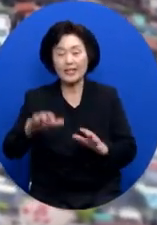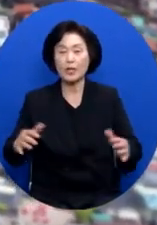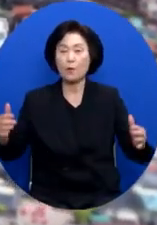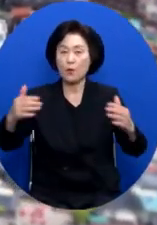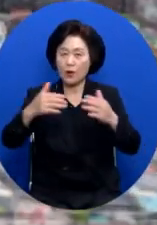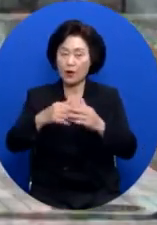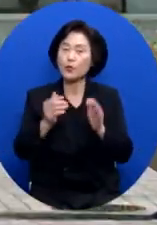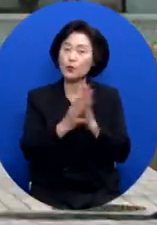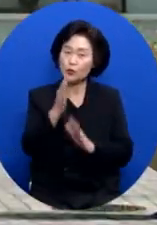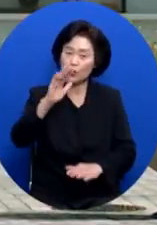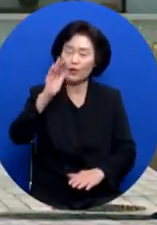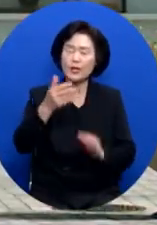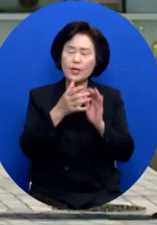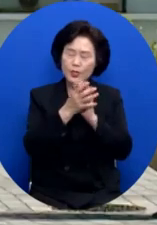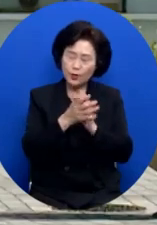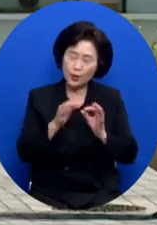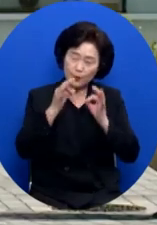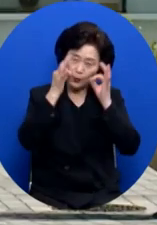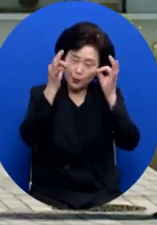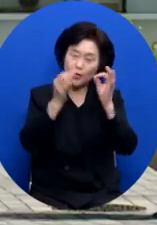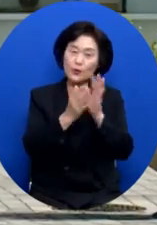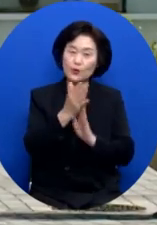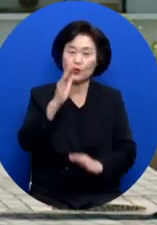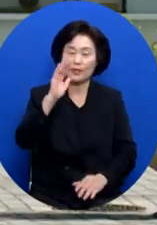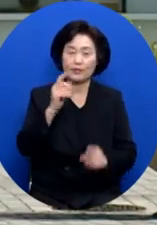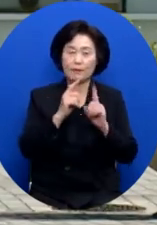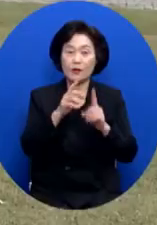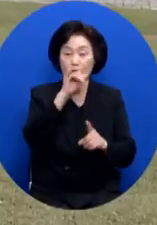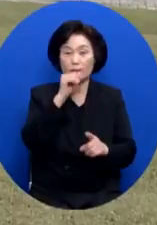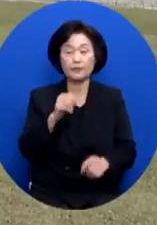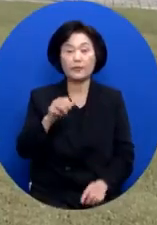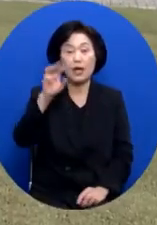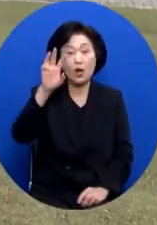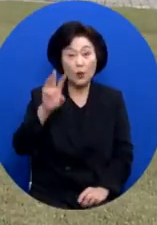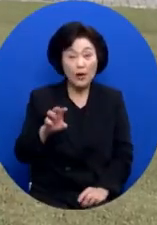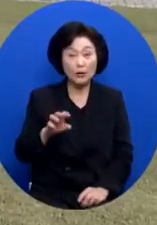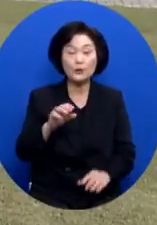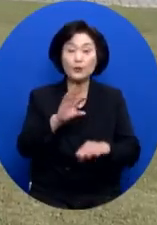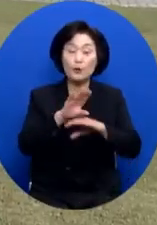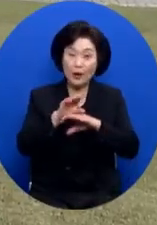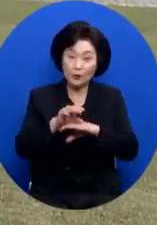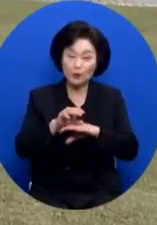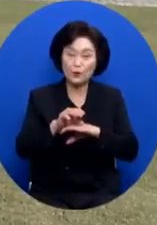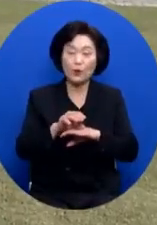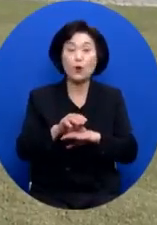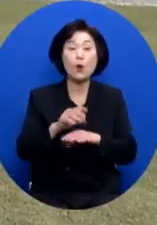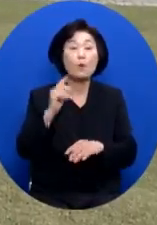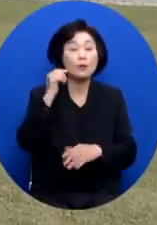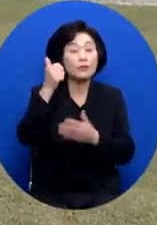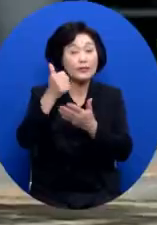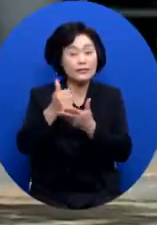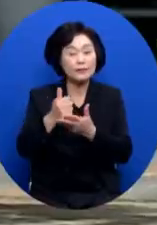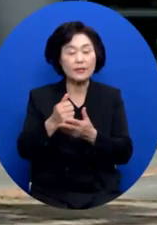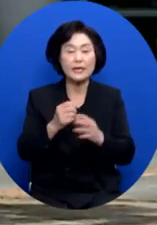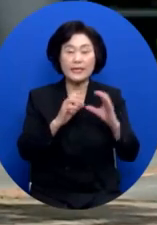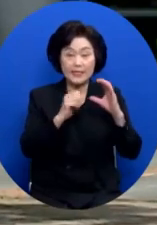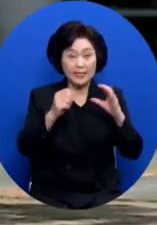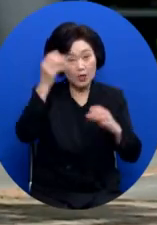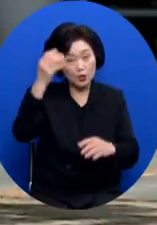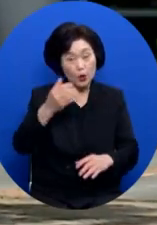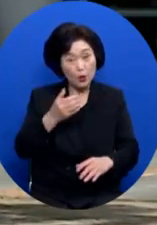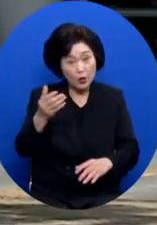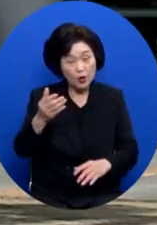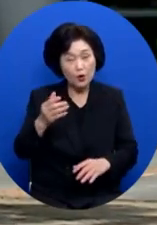기도하며 노력하고 있다고 전했습니다. 이어 CTS 광주방송이사장 문희성 목사가 CTS 위크로